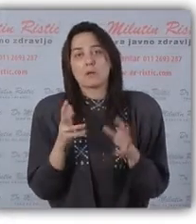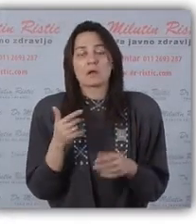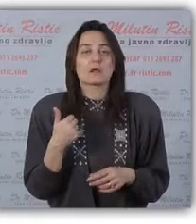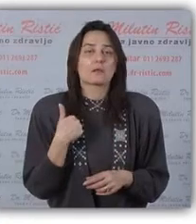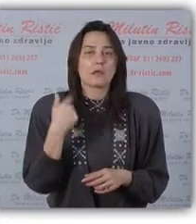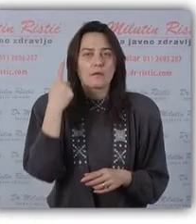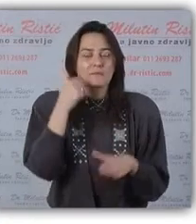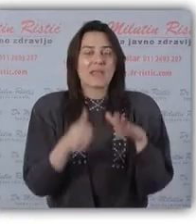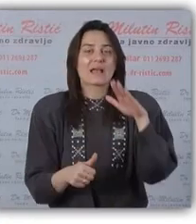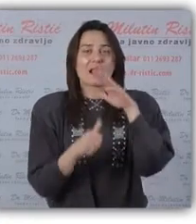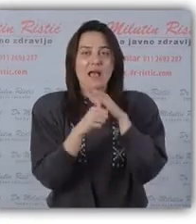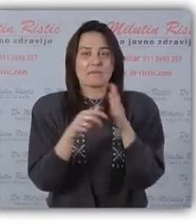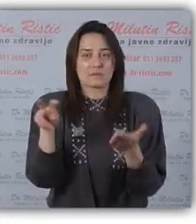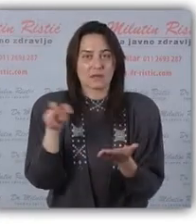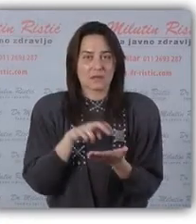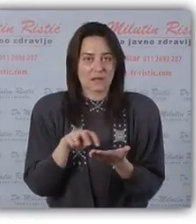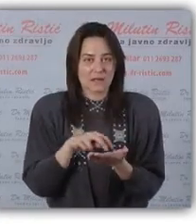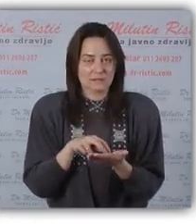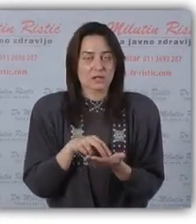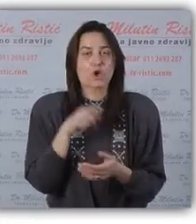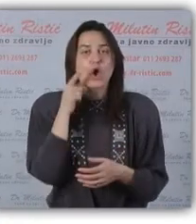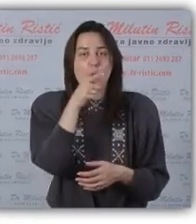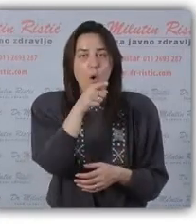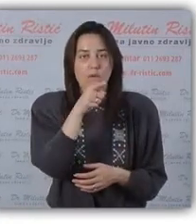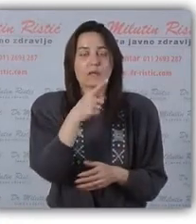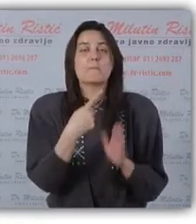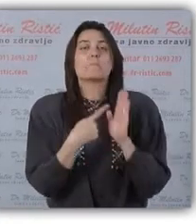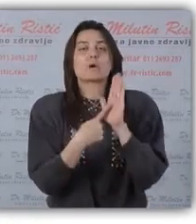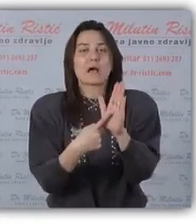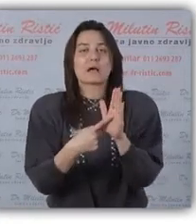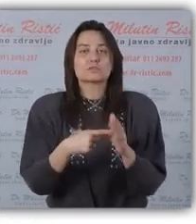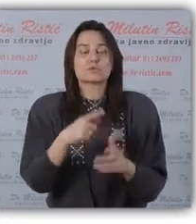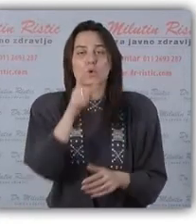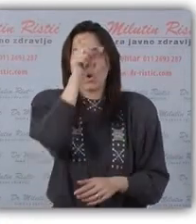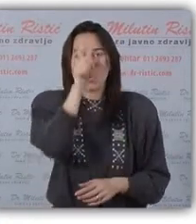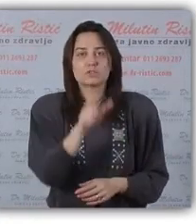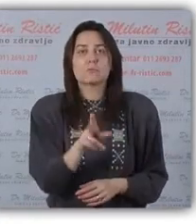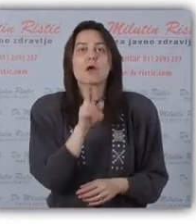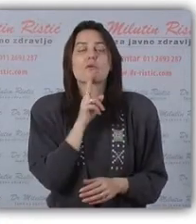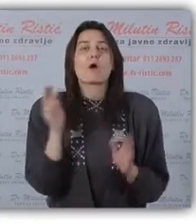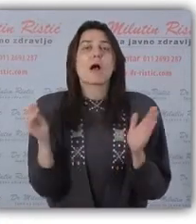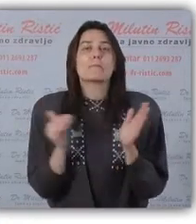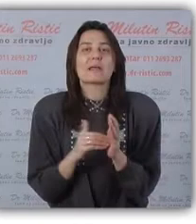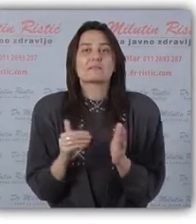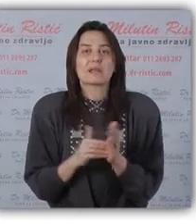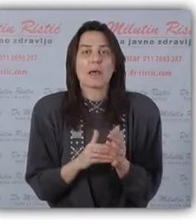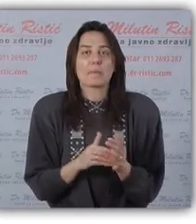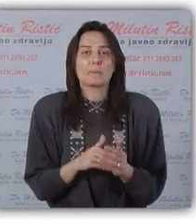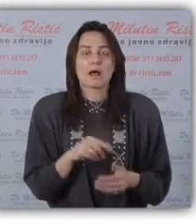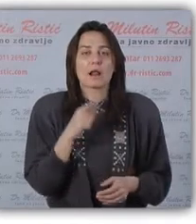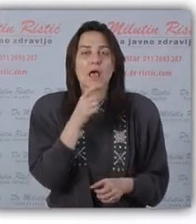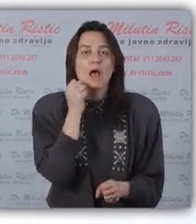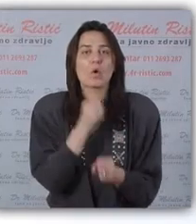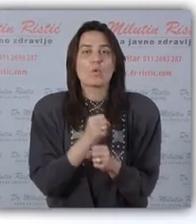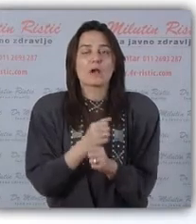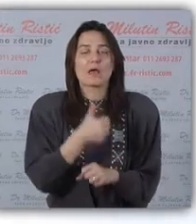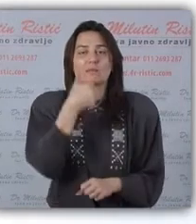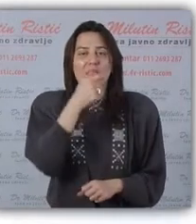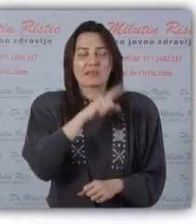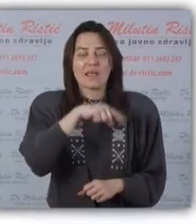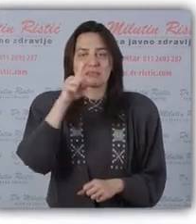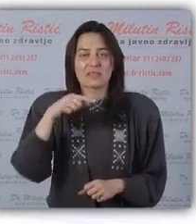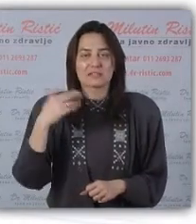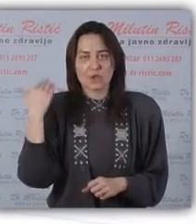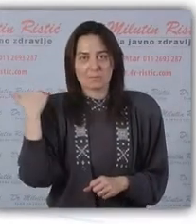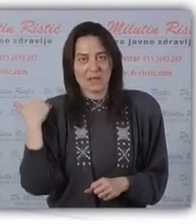Otprilike, naveo sam glavne faktore rizika i oni pokazuju, znači, osobu koja bi trebala da se evaluira, to je da uradi